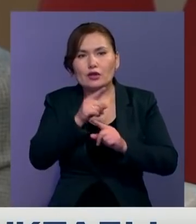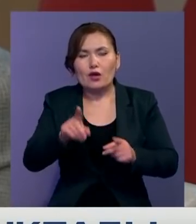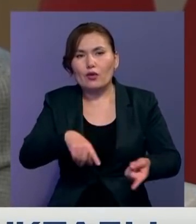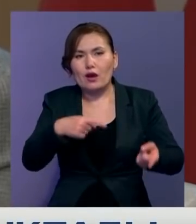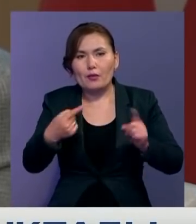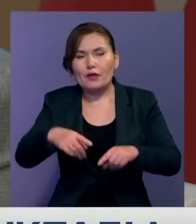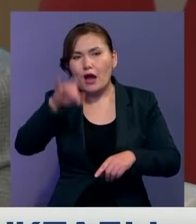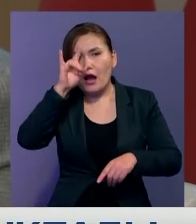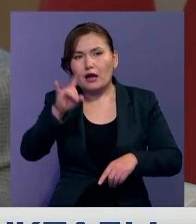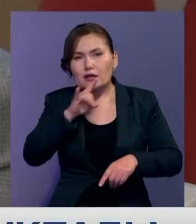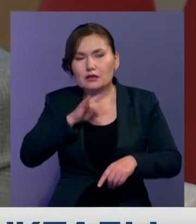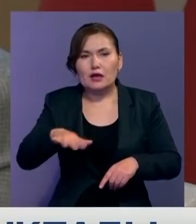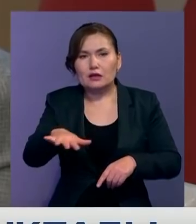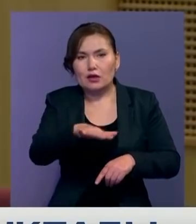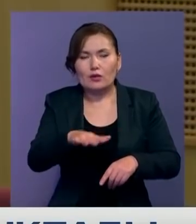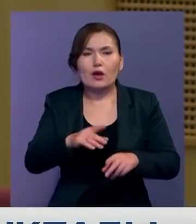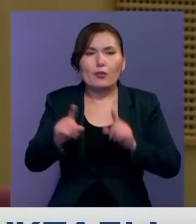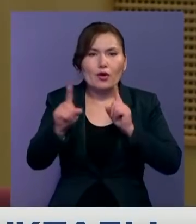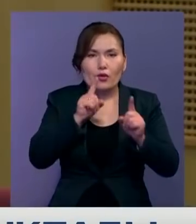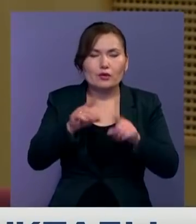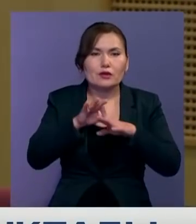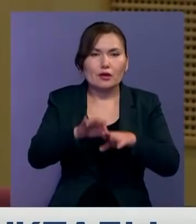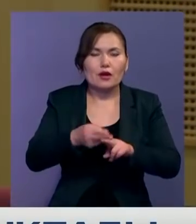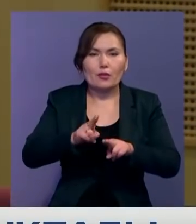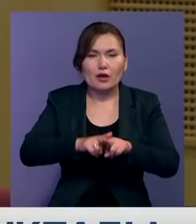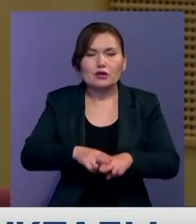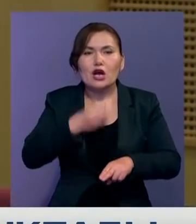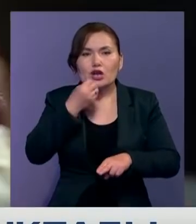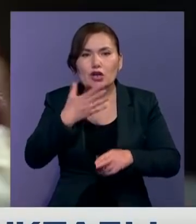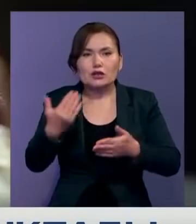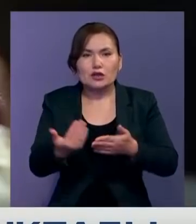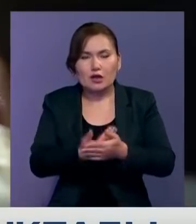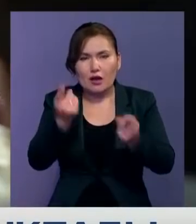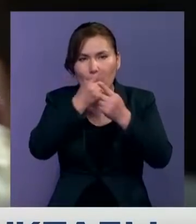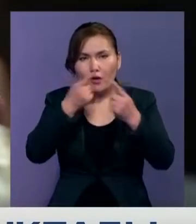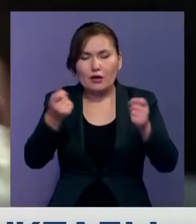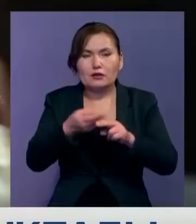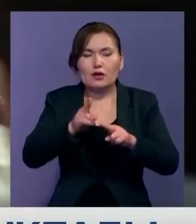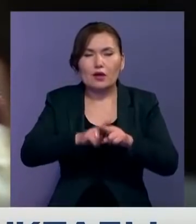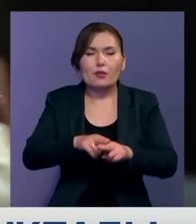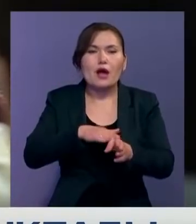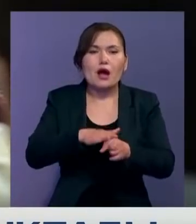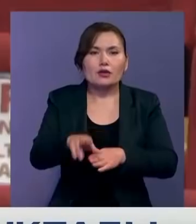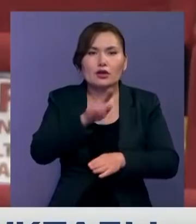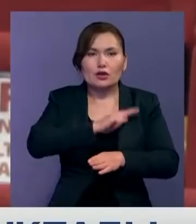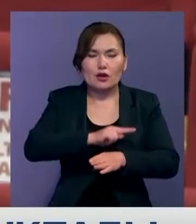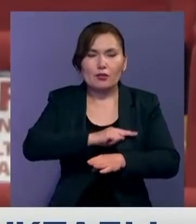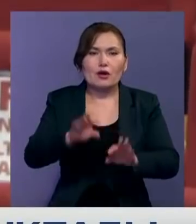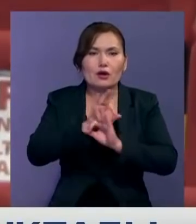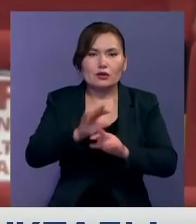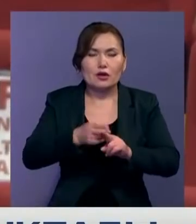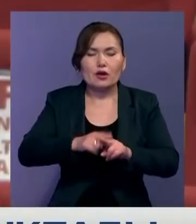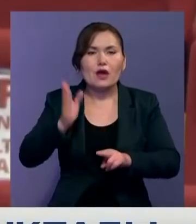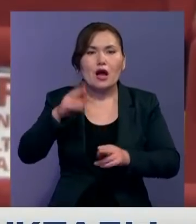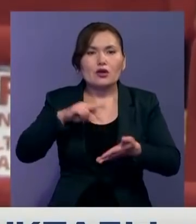аударған қандастарымыздың ұрпақтары бас қосты. Жағымды жаңалықтардың жаршысы болған келелі жиында атқарылған шаруалар сарап аталып,